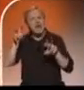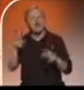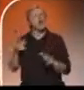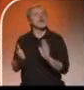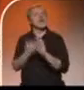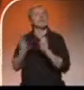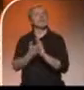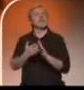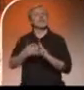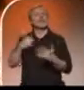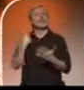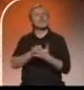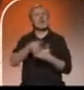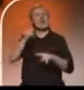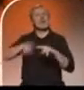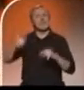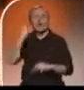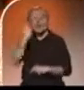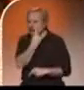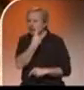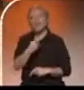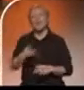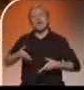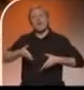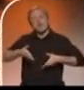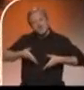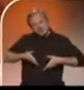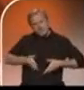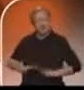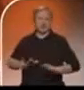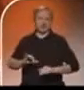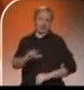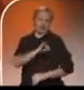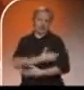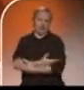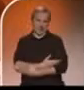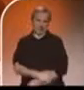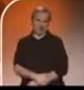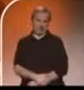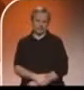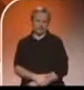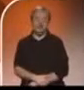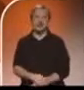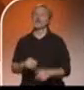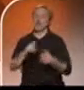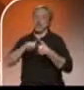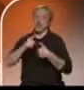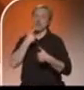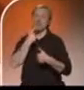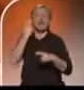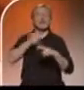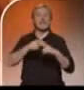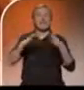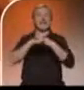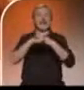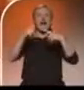v souvislosti se zrakem u nedonošených novorozenců mohou vzniknout. Asi bychom si nejvíc povídali o retinopatii nedonošených,